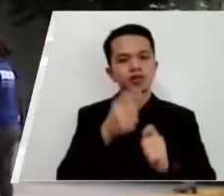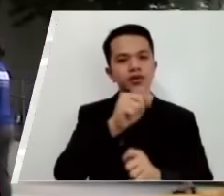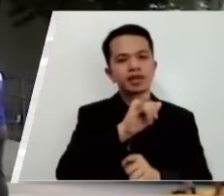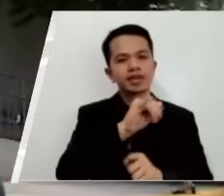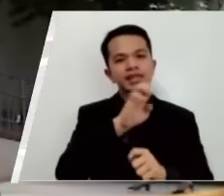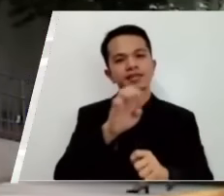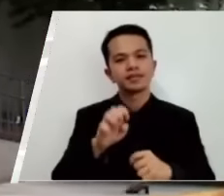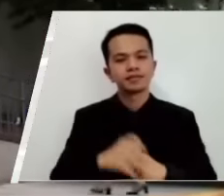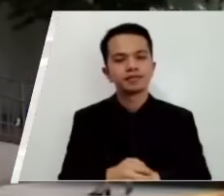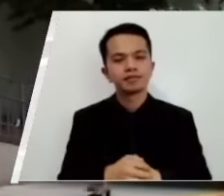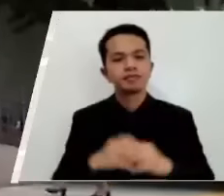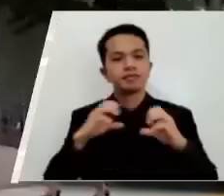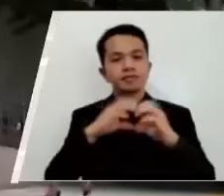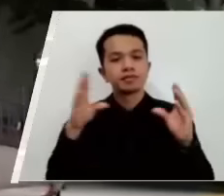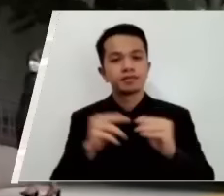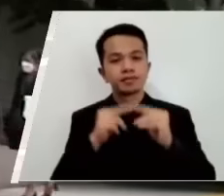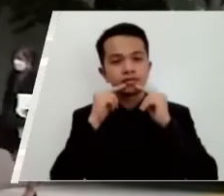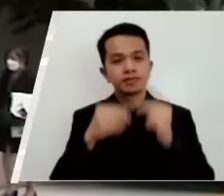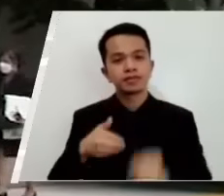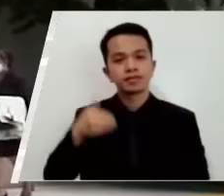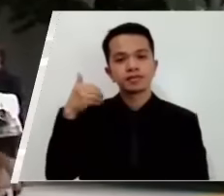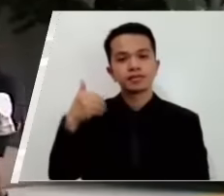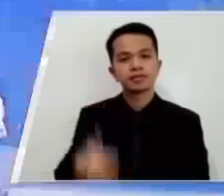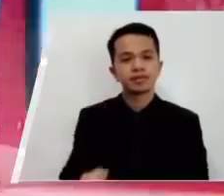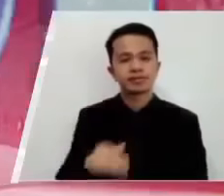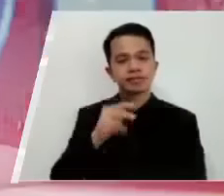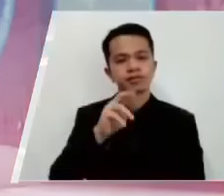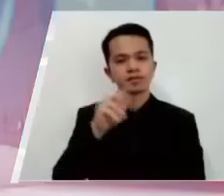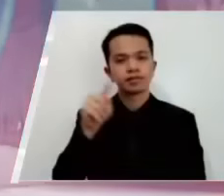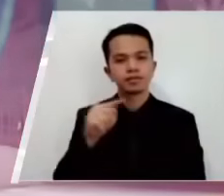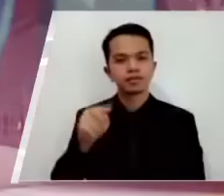sa GMA Integrated News, ako si Maris Umali ang inyong